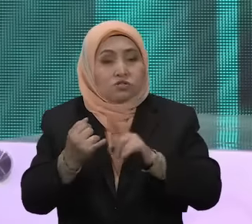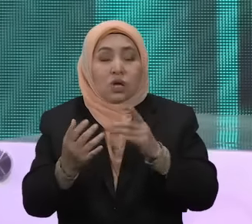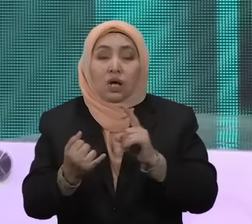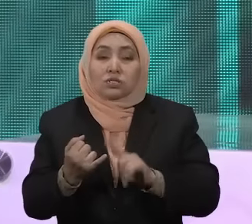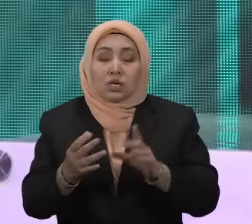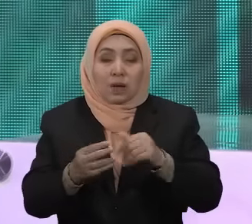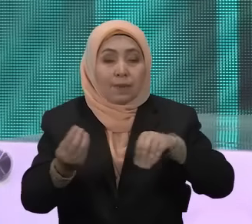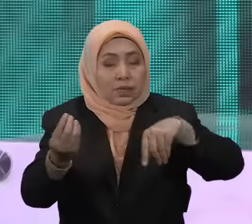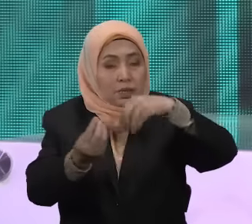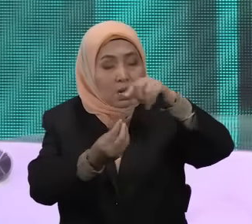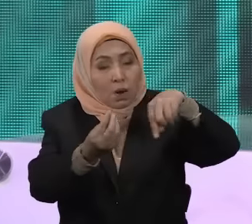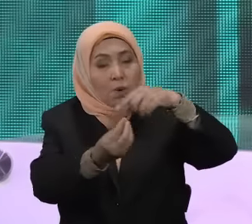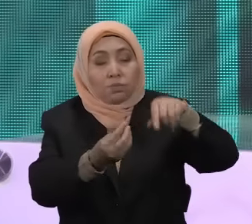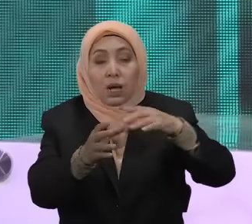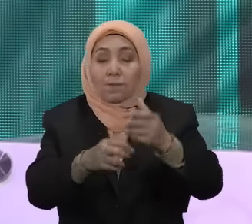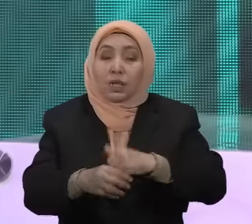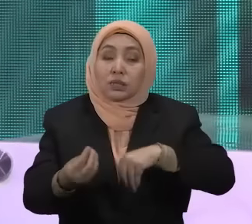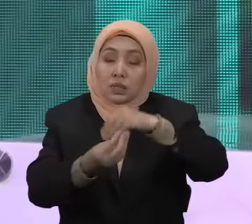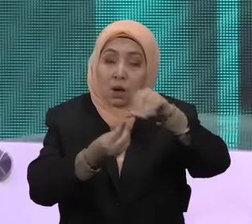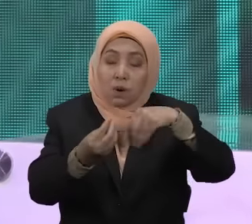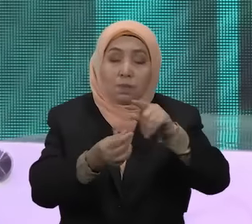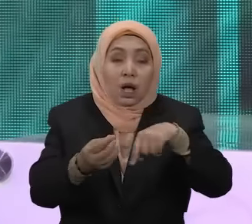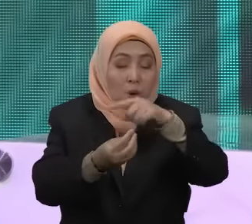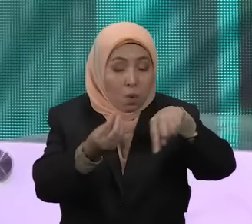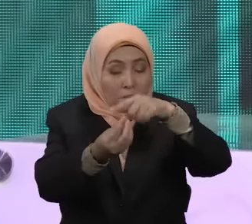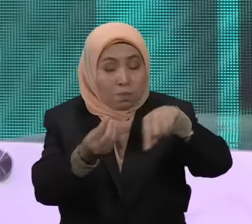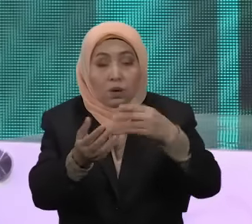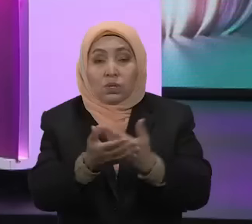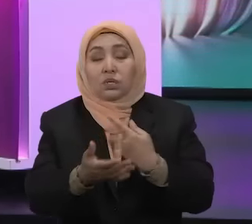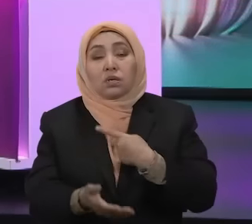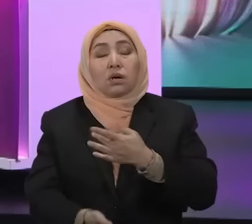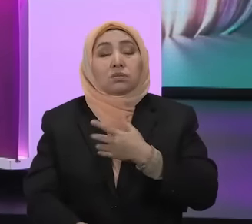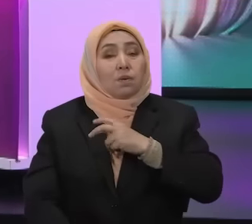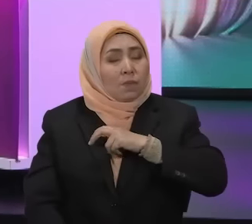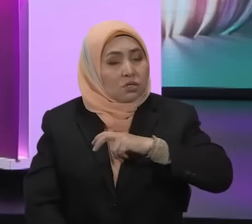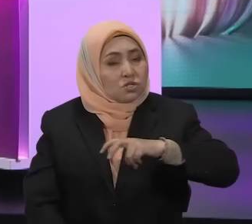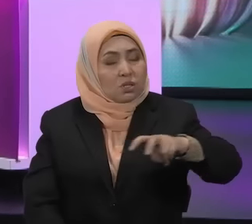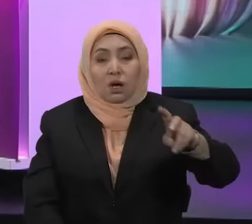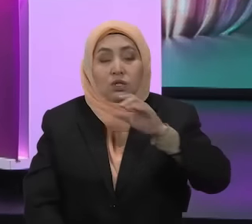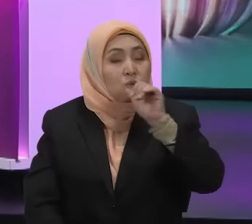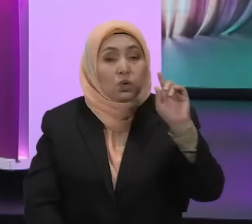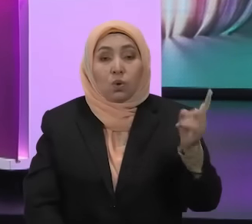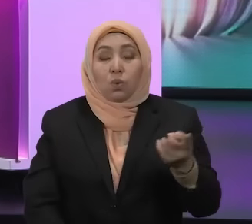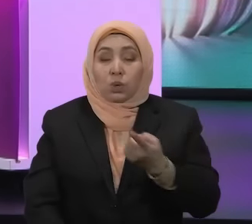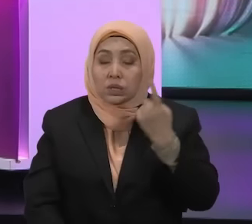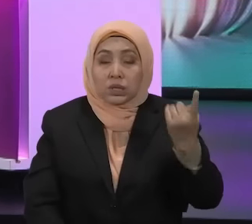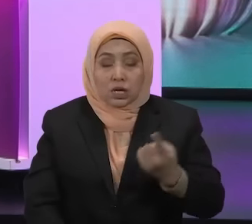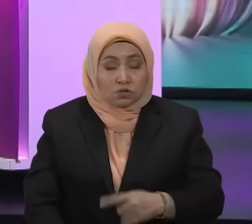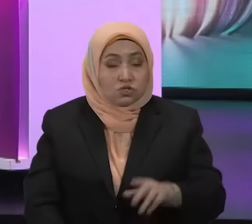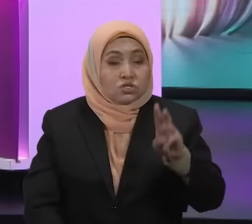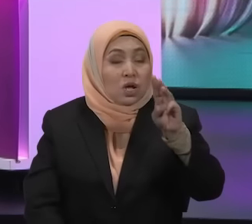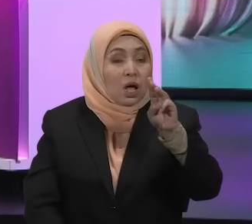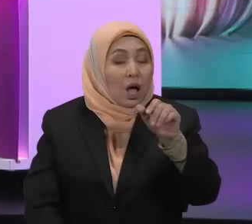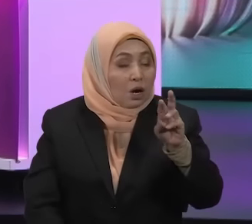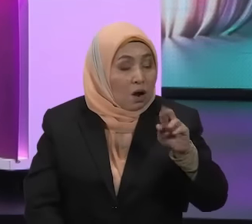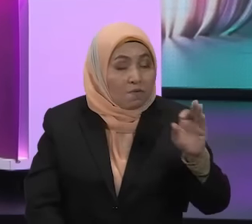dapat tawaf. Bila dapat tawaf itu barulah kita rasakan bahawa oh, perjalanan itu bukanlah sekadar susun Arafah, Muzdalifah,